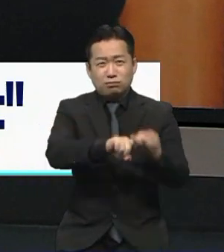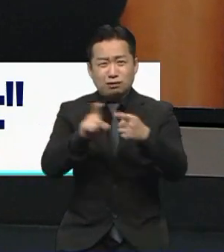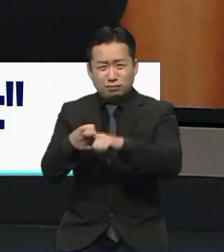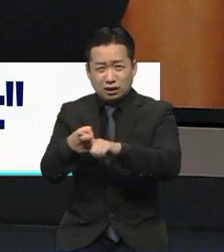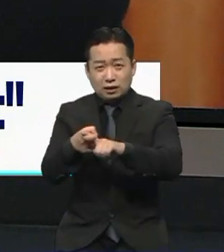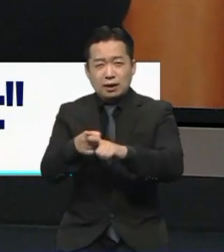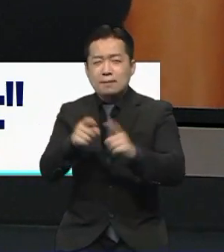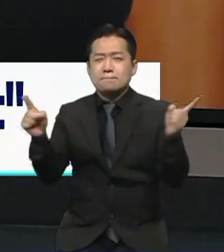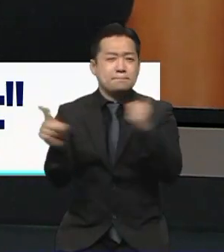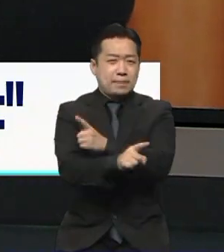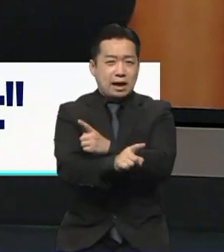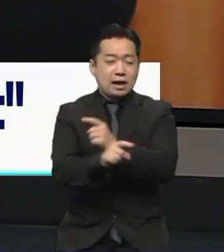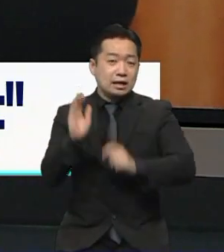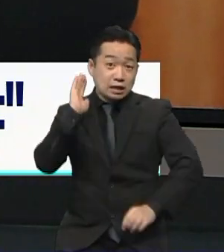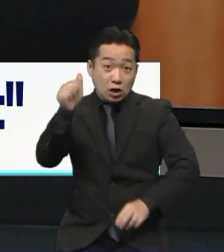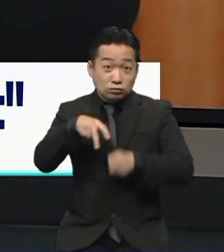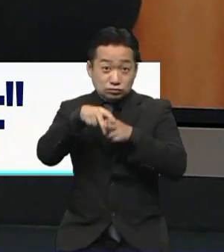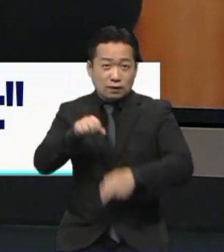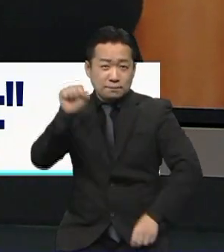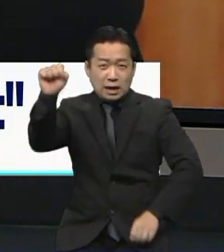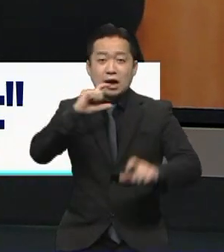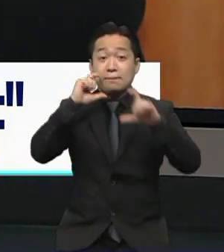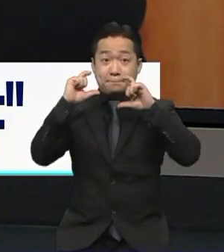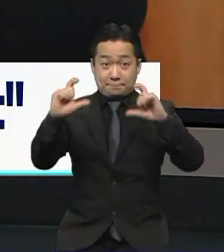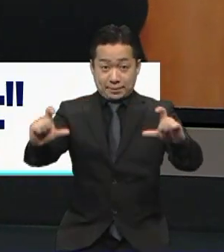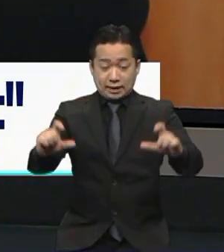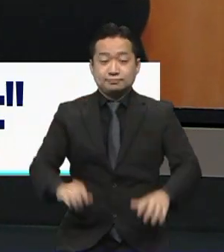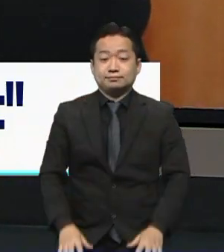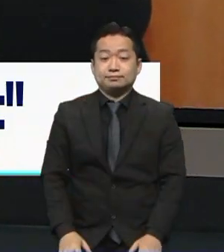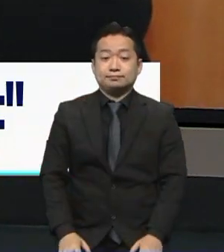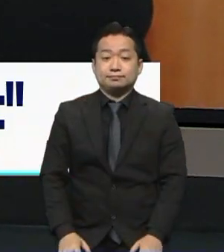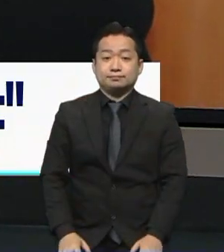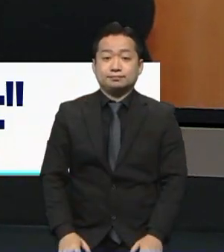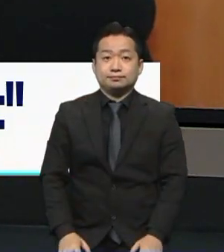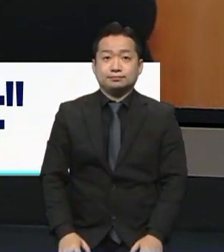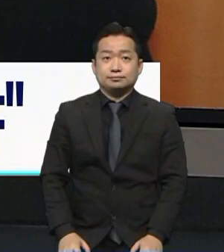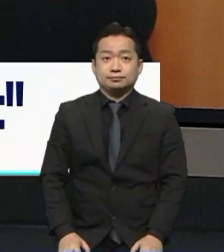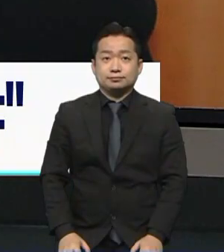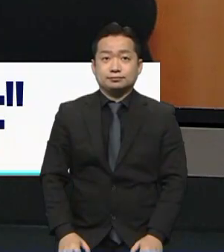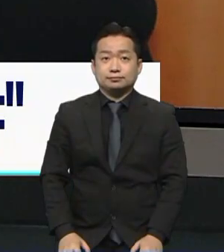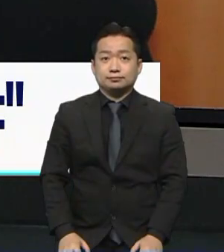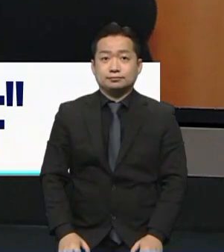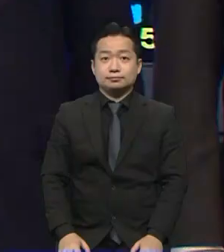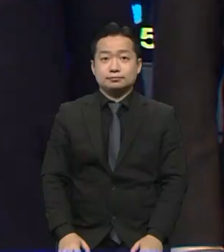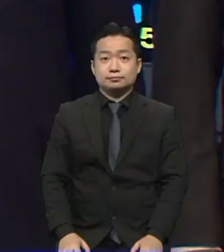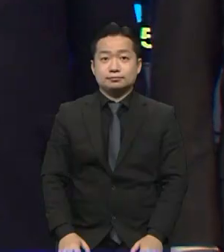불판을 갈아야 한다며 대선 출마를 선언했습니다. 김형래 기자입니다.